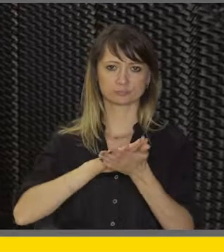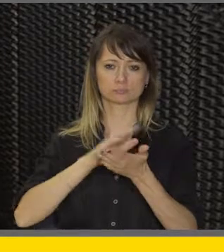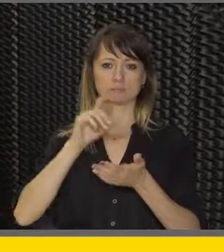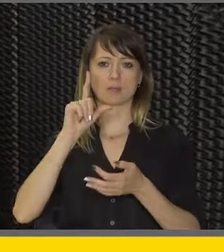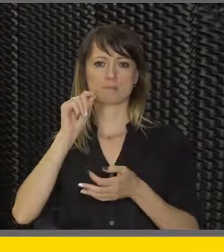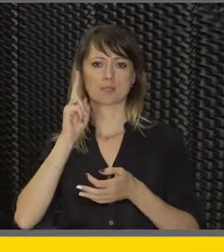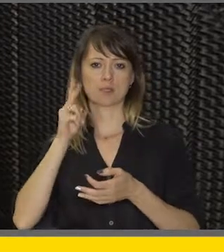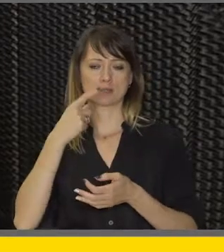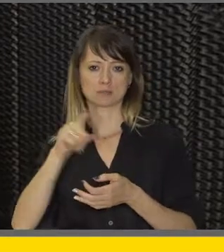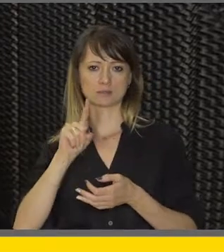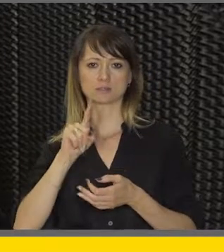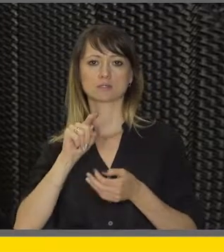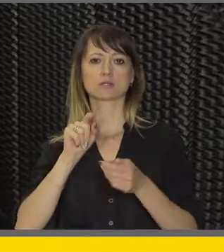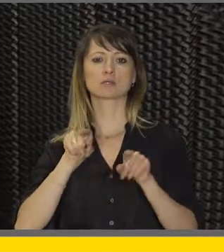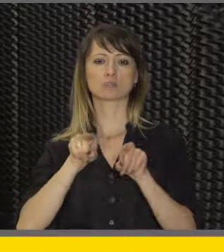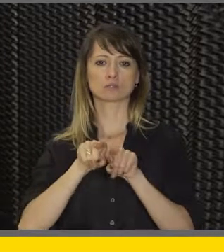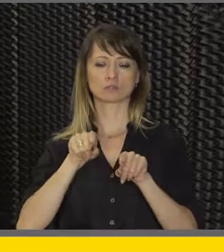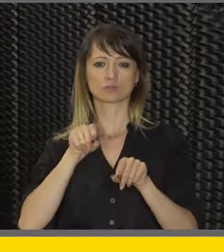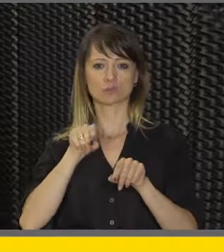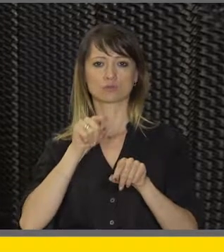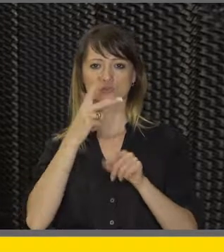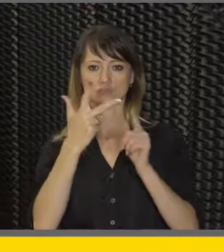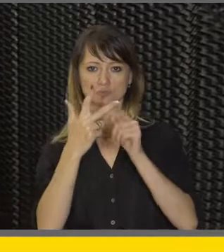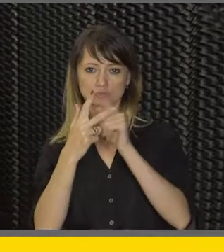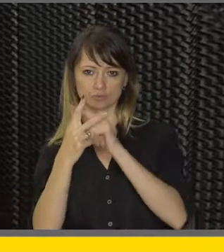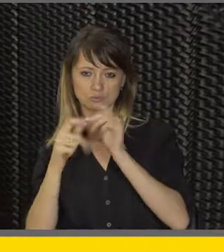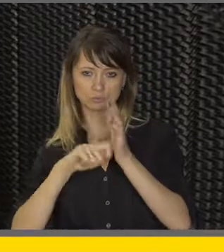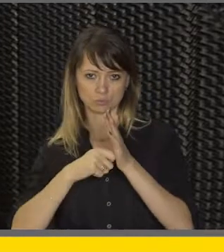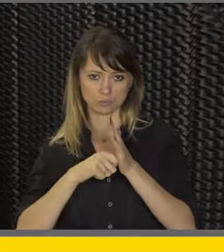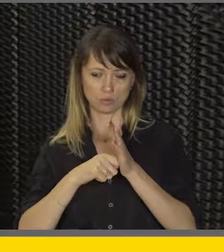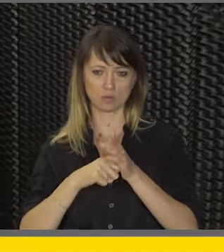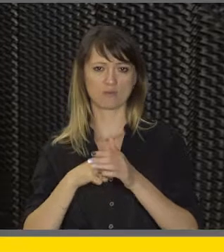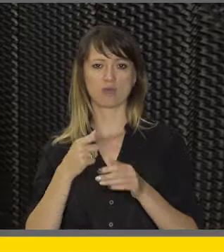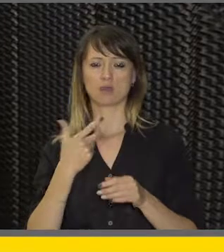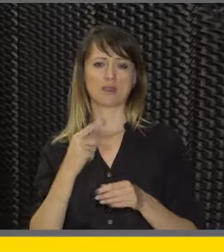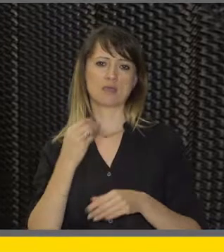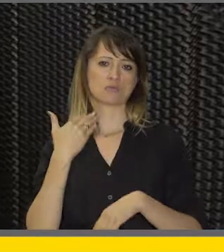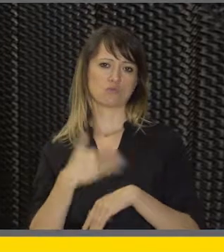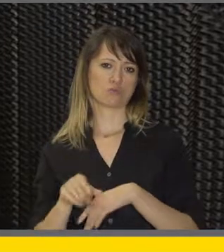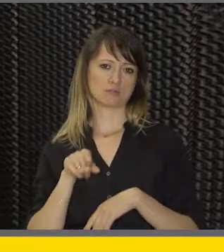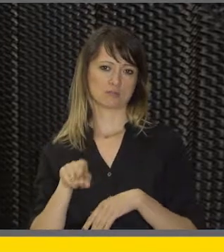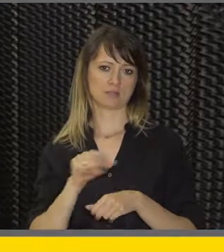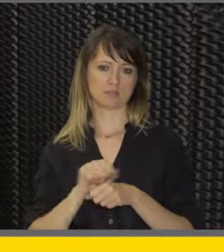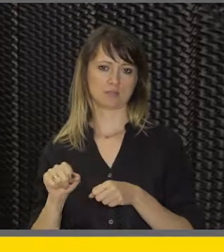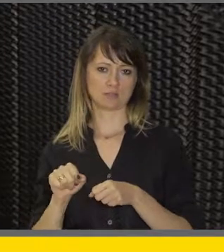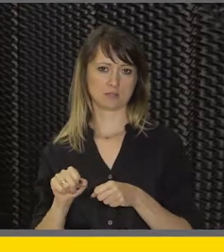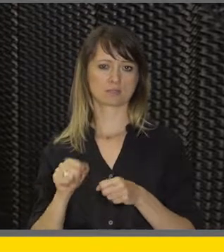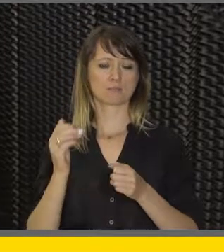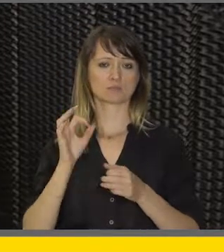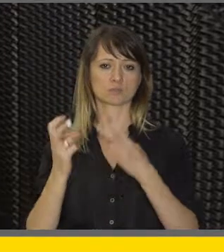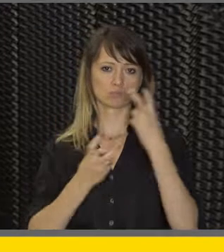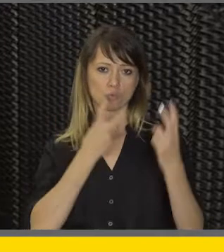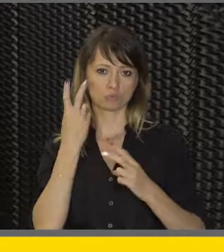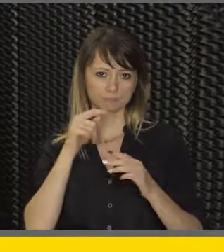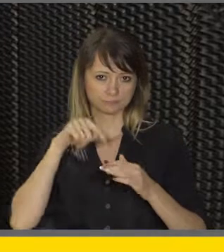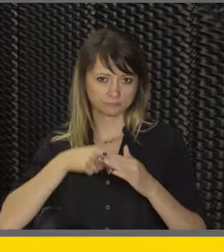specjalizacji województwa śląskiego, tych 3 kluczowych. A okazuje się, że to nie do końca tak. Czasami trzeba poszukać trochę głębiej i okazuje się, że też są jeszcze inne